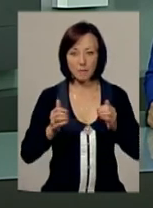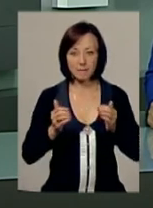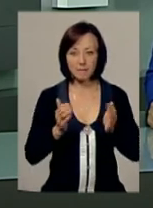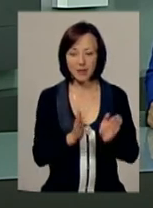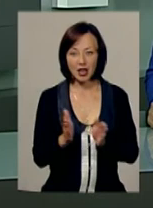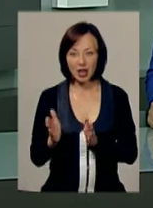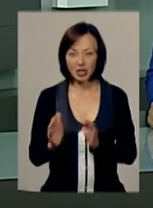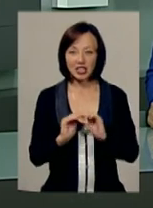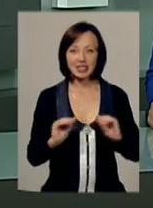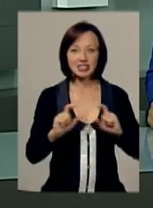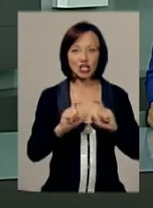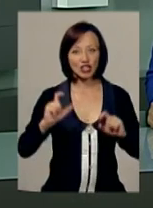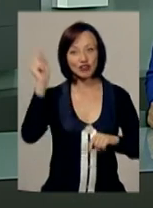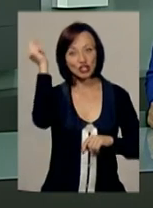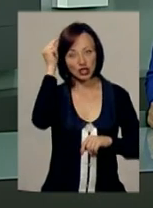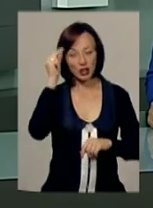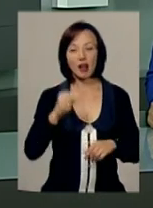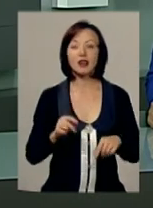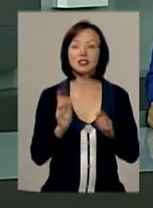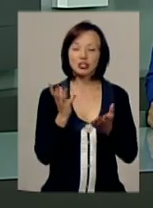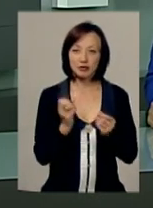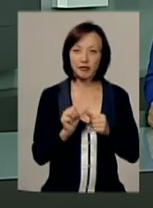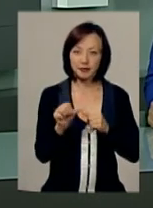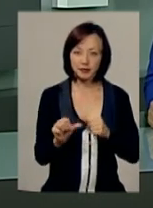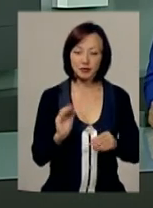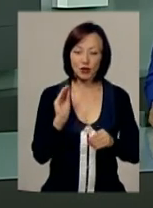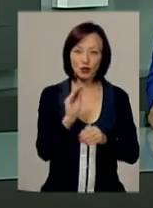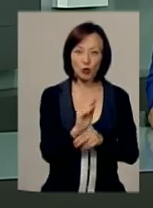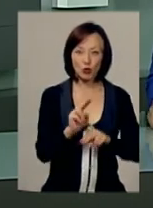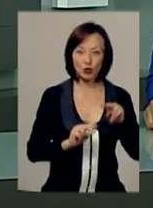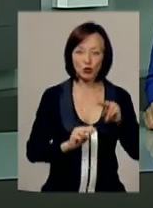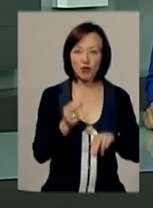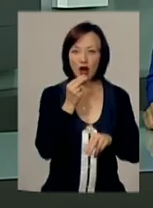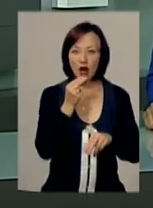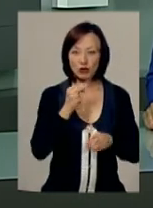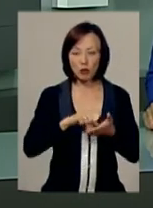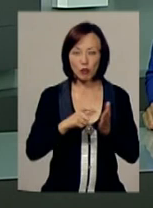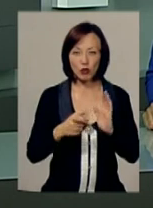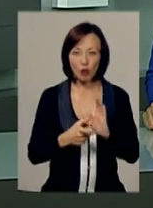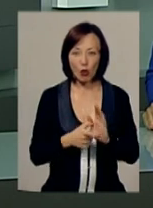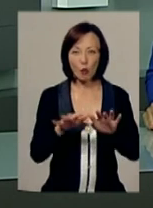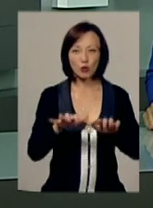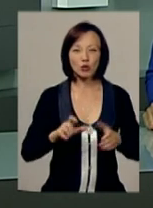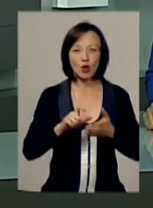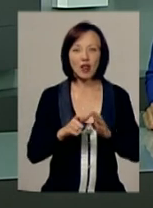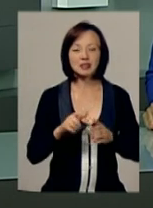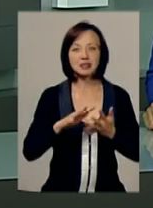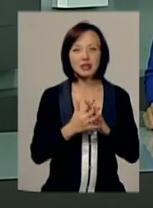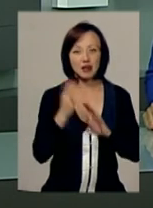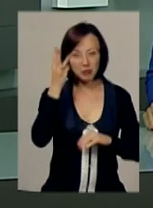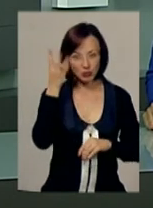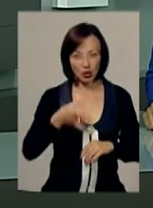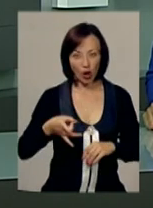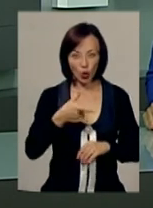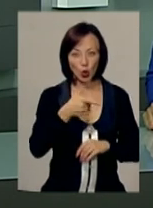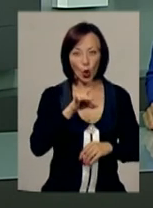дитсадків і шкіл. Зокрема, на добудову харчоблоку, облаштування санвузлів та комп'ютерного класу в школі села Грузевиця Хмельницького району